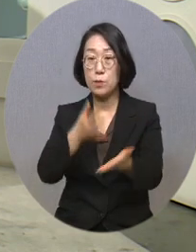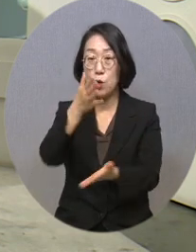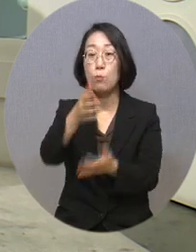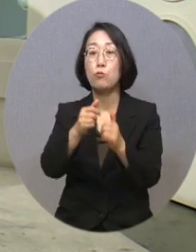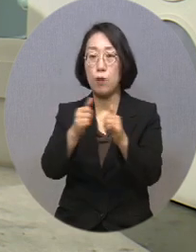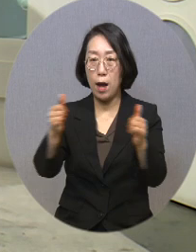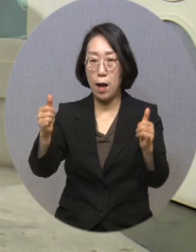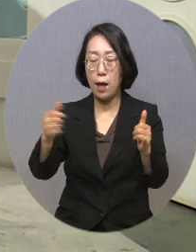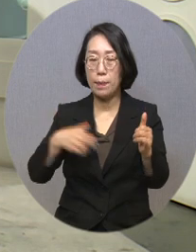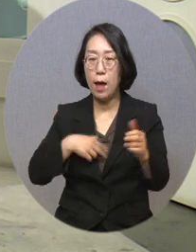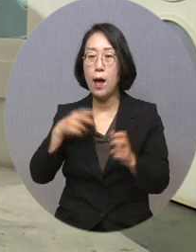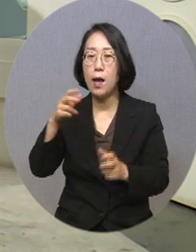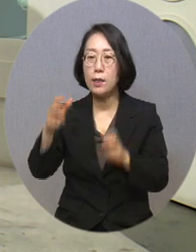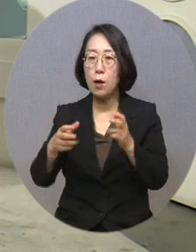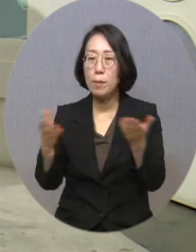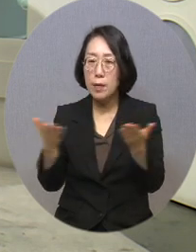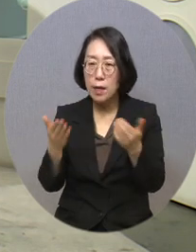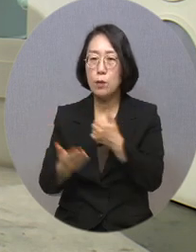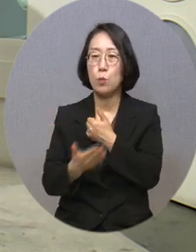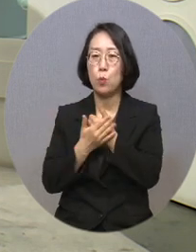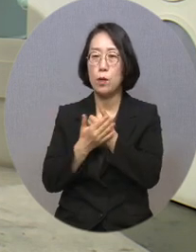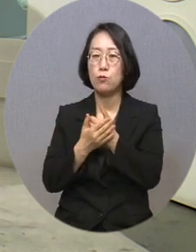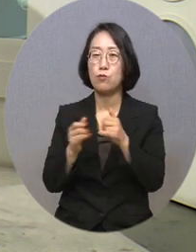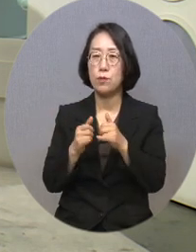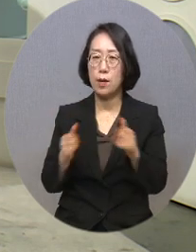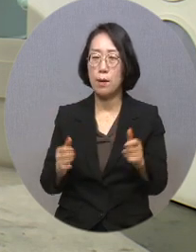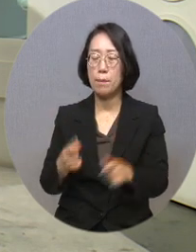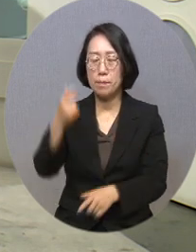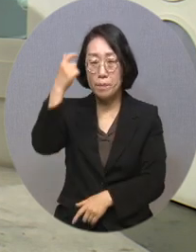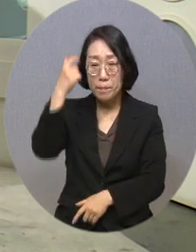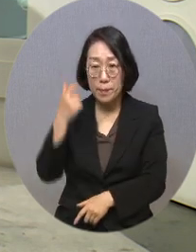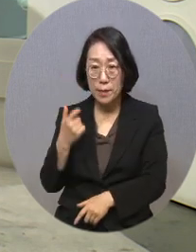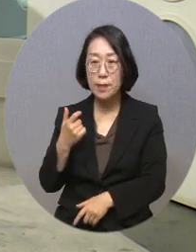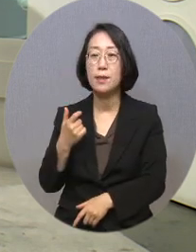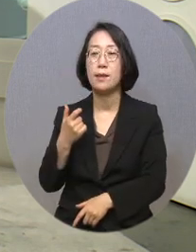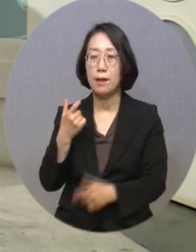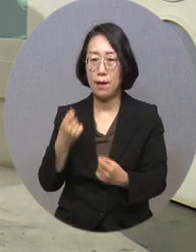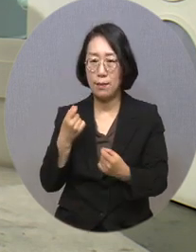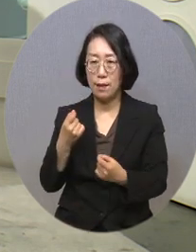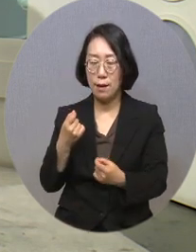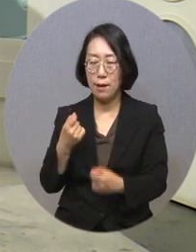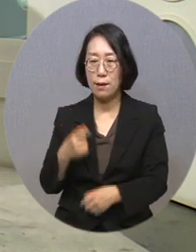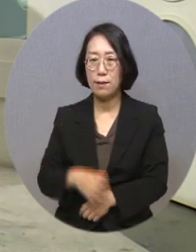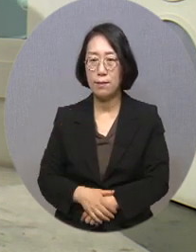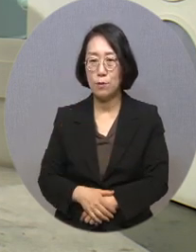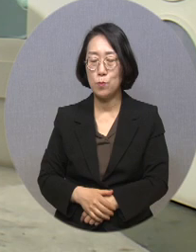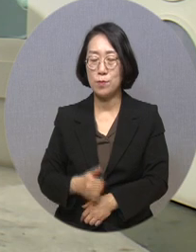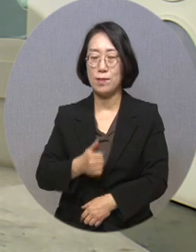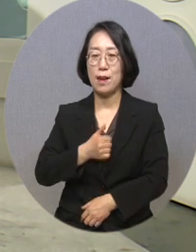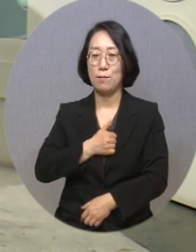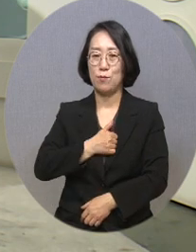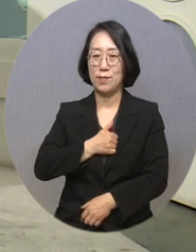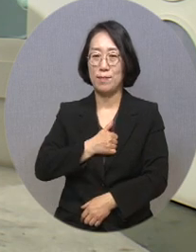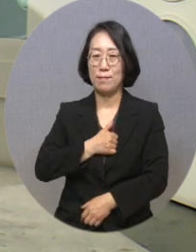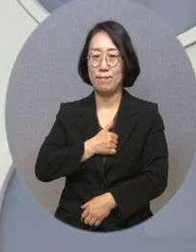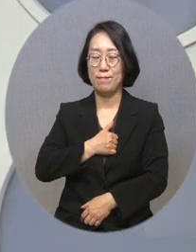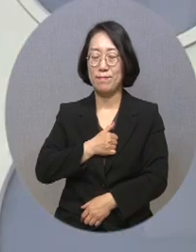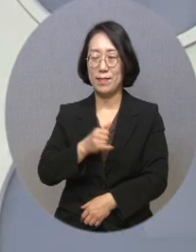직접 내 사업을 도와주는 경제 전문가로서 이렇게 인정을 하고 있다고 하는 것에 자부심을